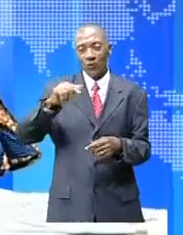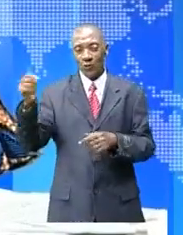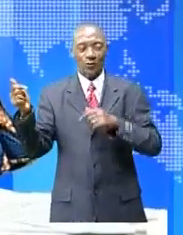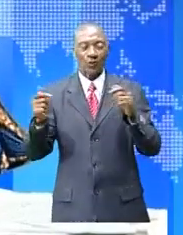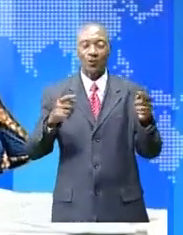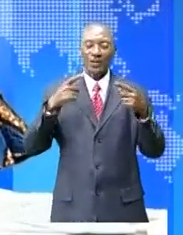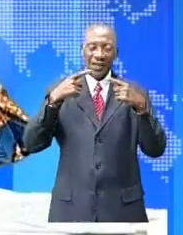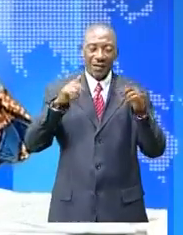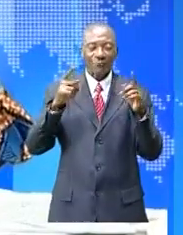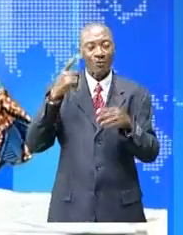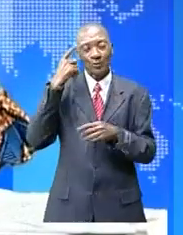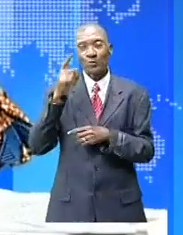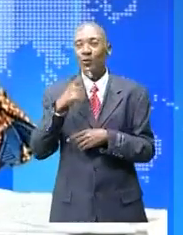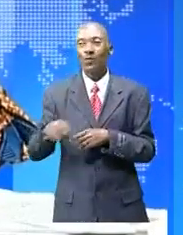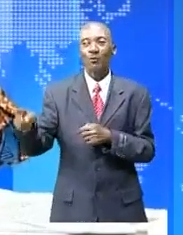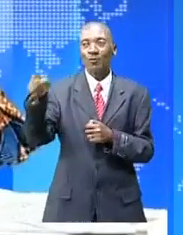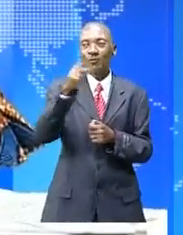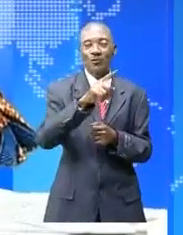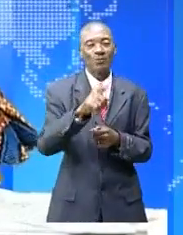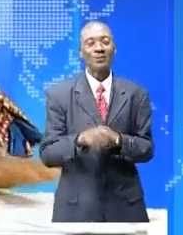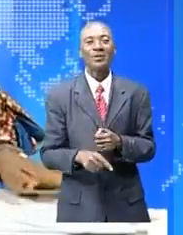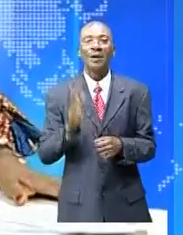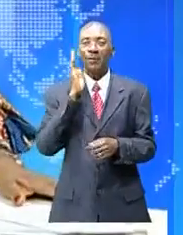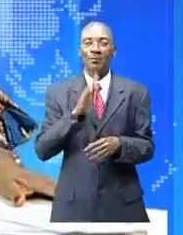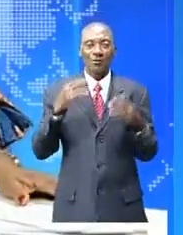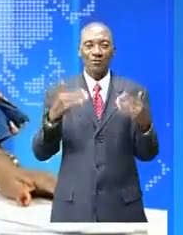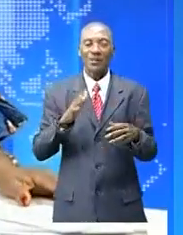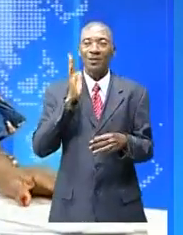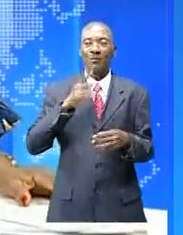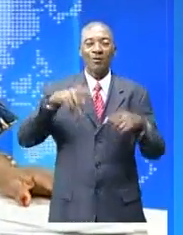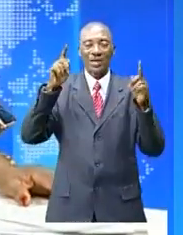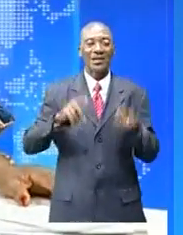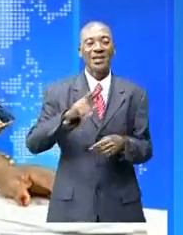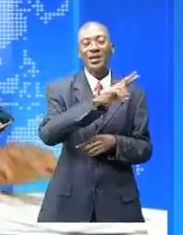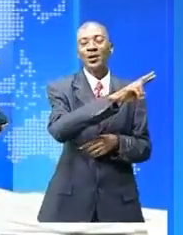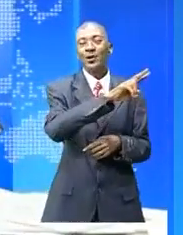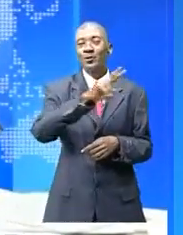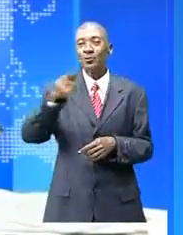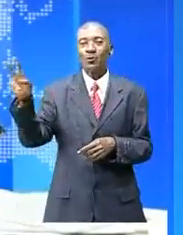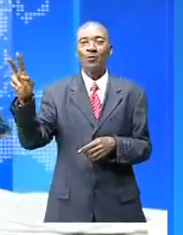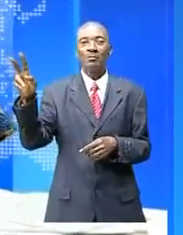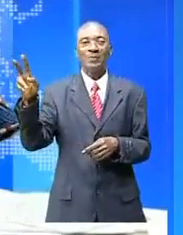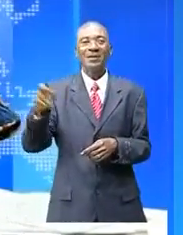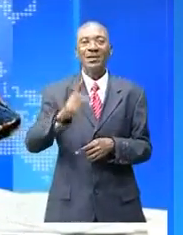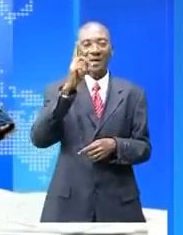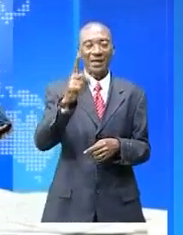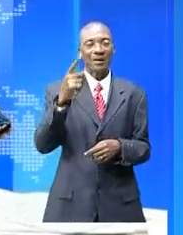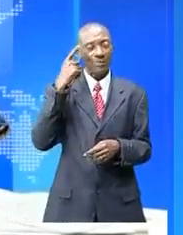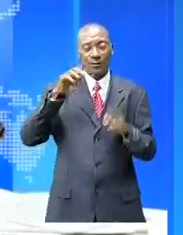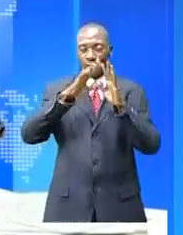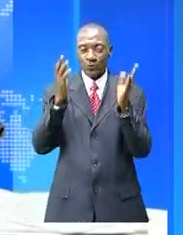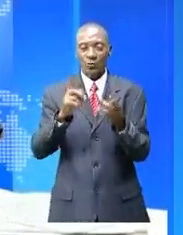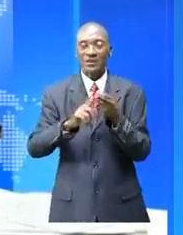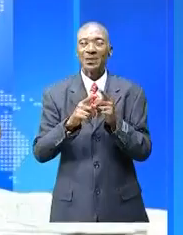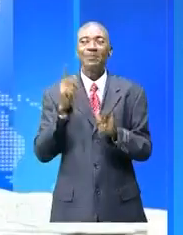par Simon Kankolongo avec le concours de Mireille Ndeke. Je remercie toute l'équipe technique et prenez rendez-vous